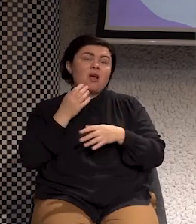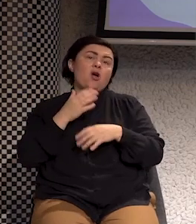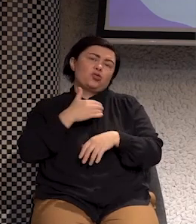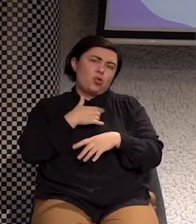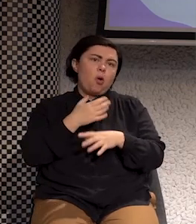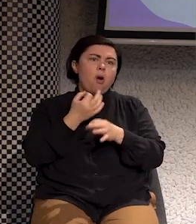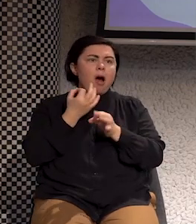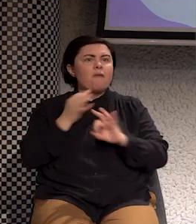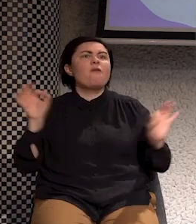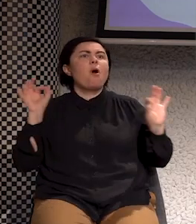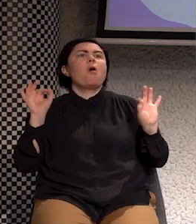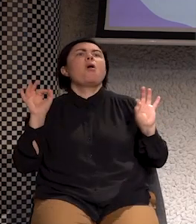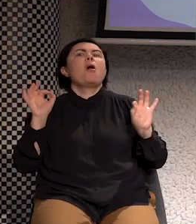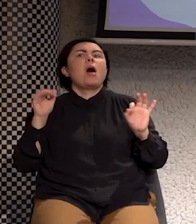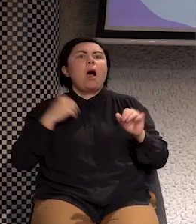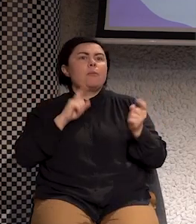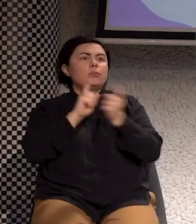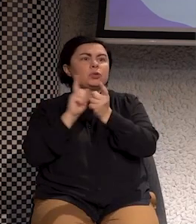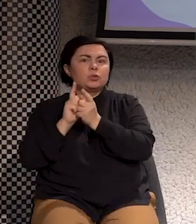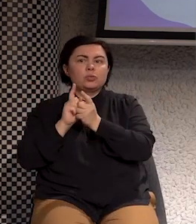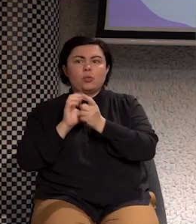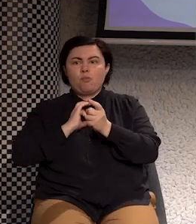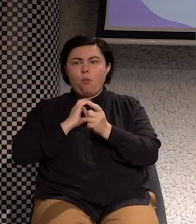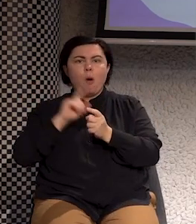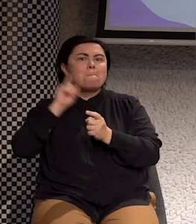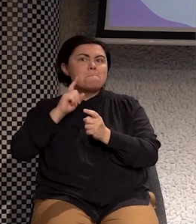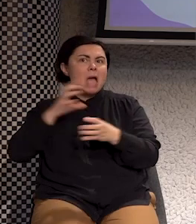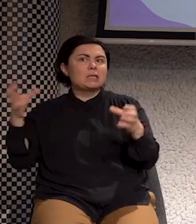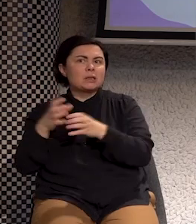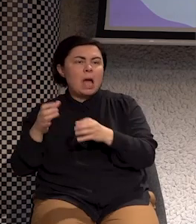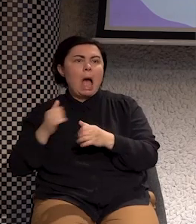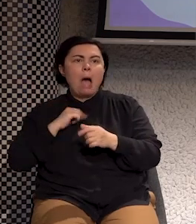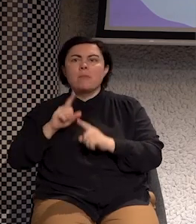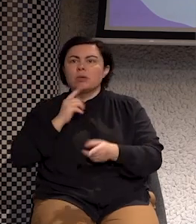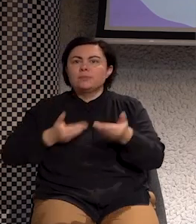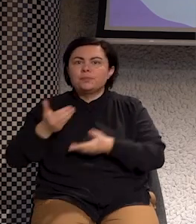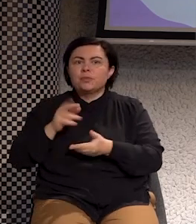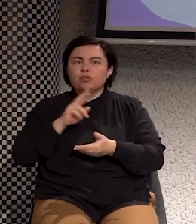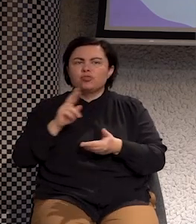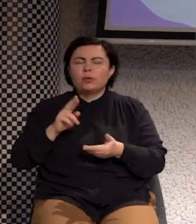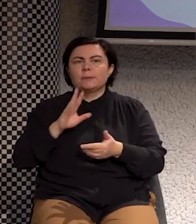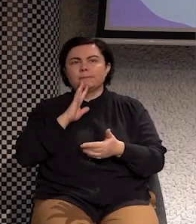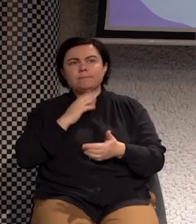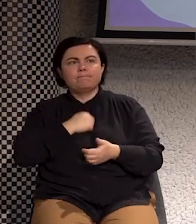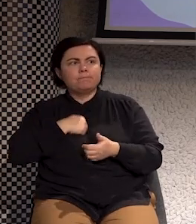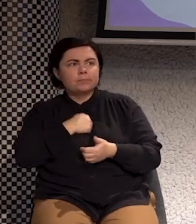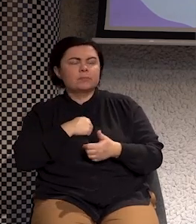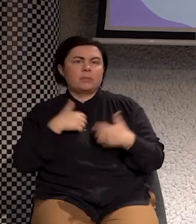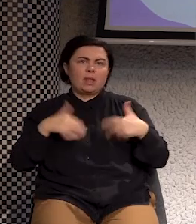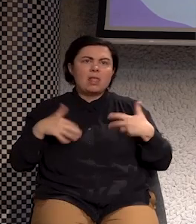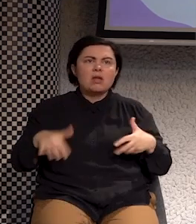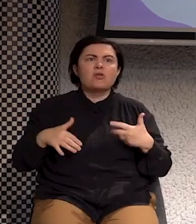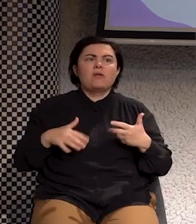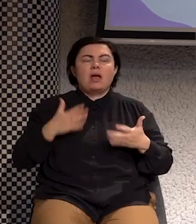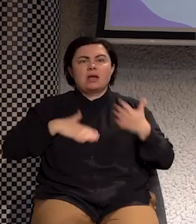szkołach, żeby się spotkać w swoim chłopackim gronie i żeby porozmawiać o rzeczach, które ich trapią, które ich frustrują, które